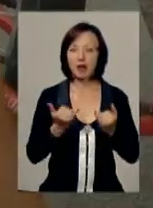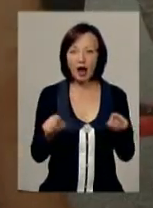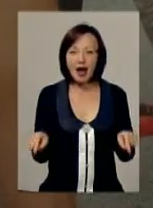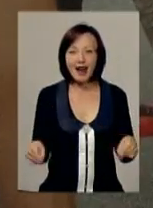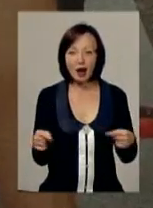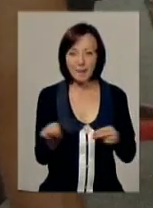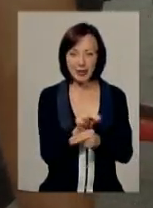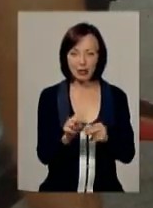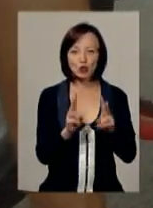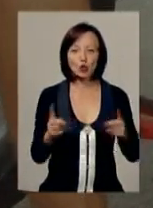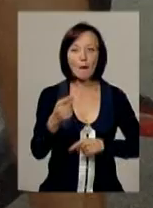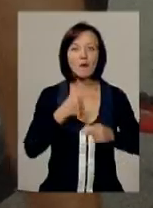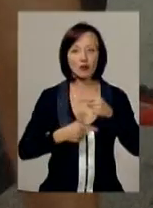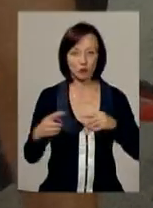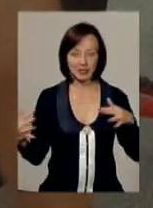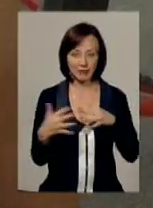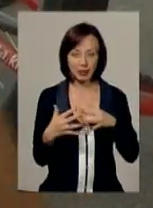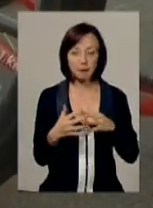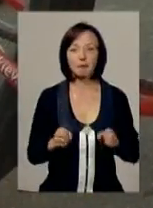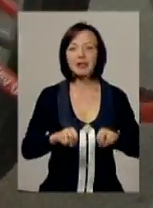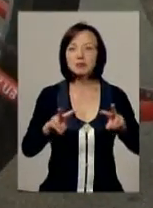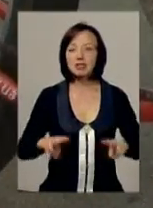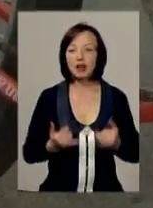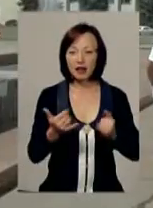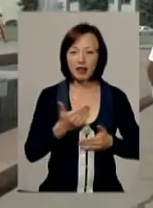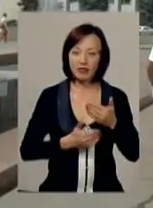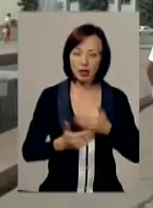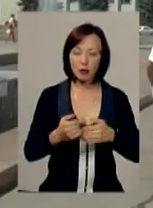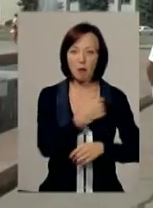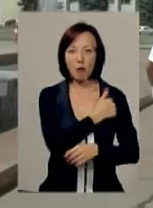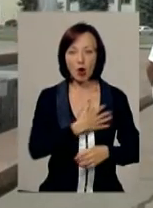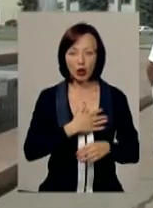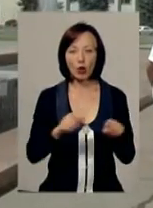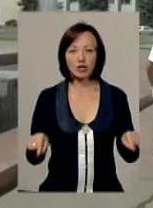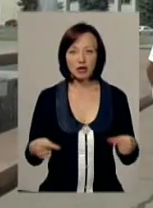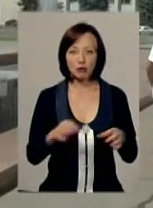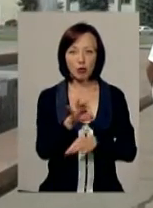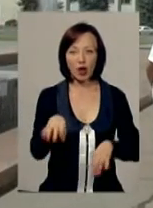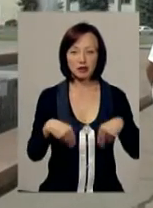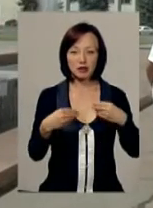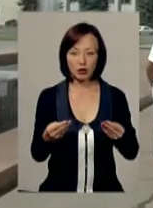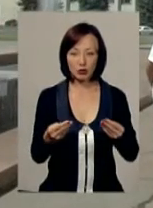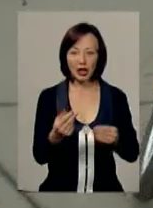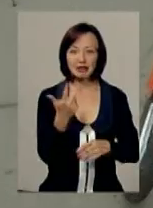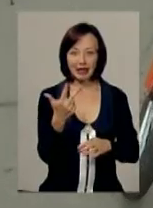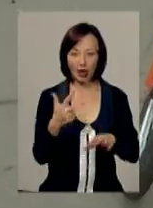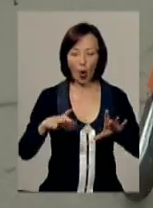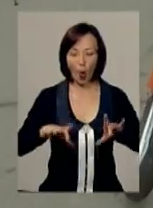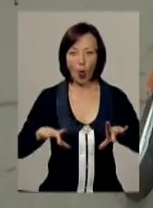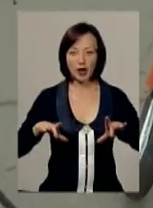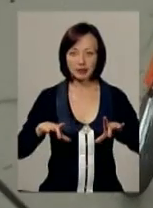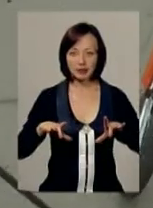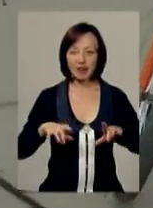реабілітації тих, хто повернувся з передової. Спеціально для інвалідів та поранених організатори проекту нададуть триколісні велосипеди, щоб вони